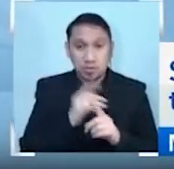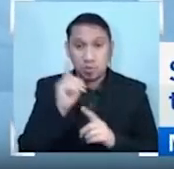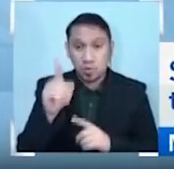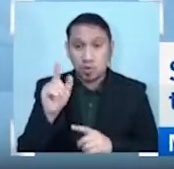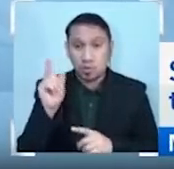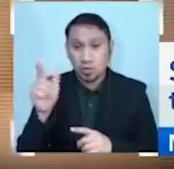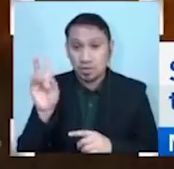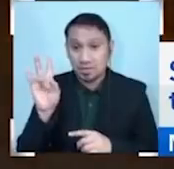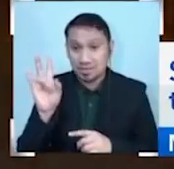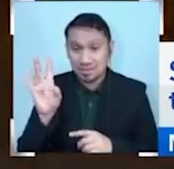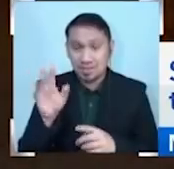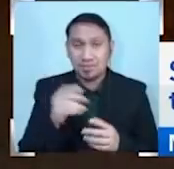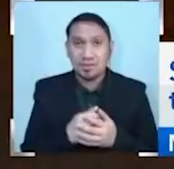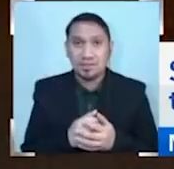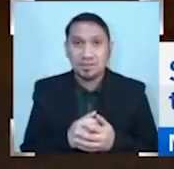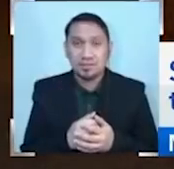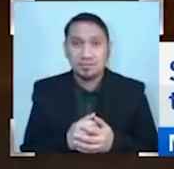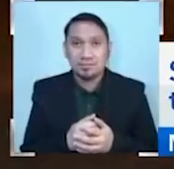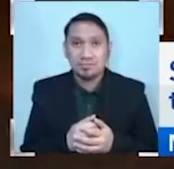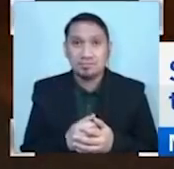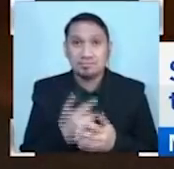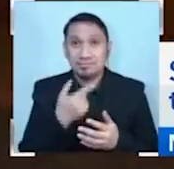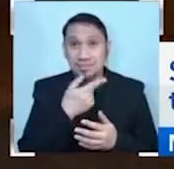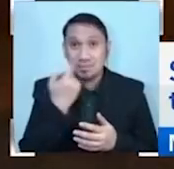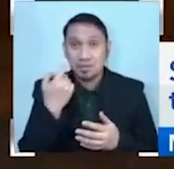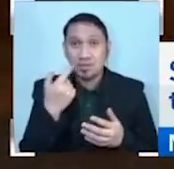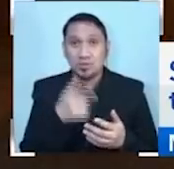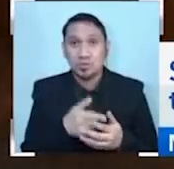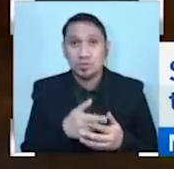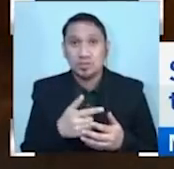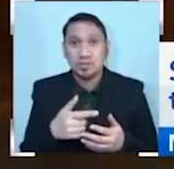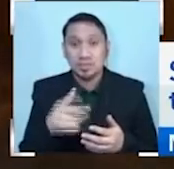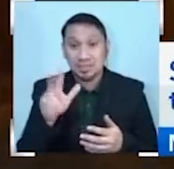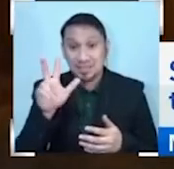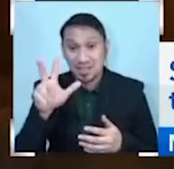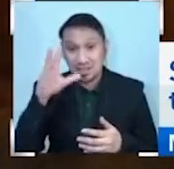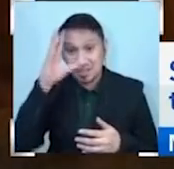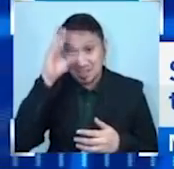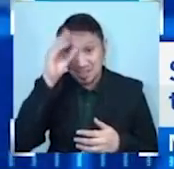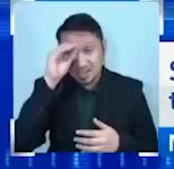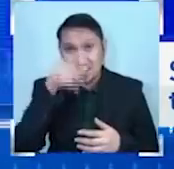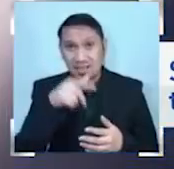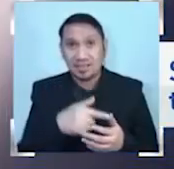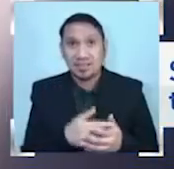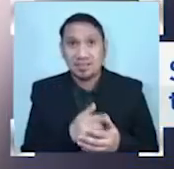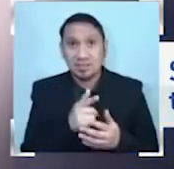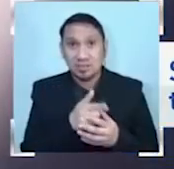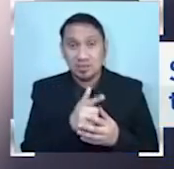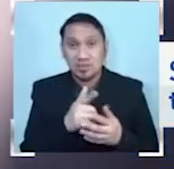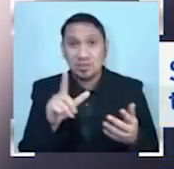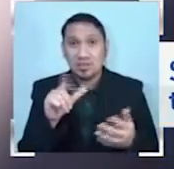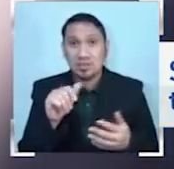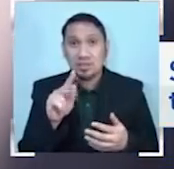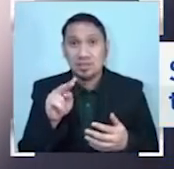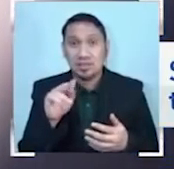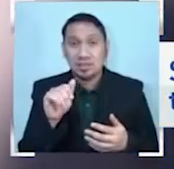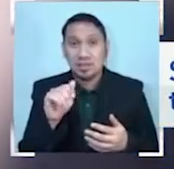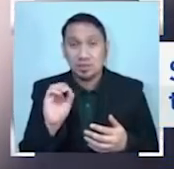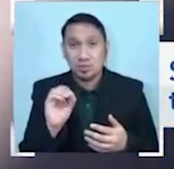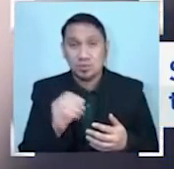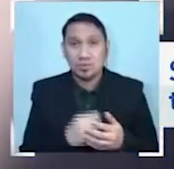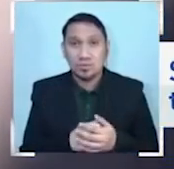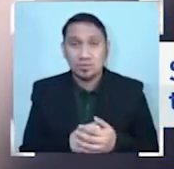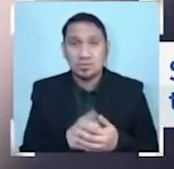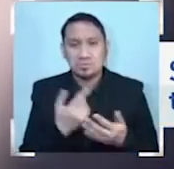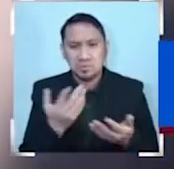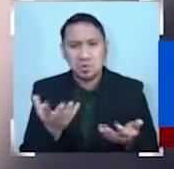naglaho ang kanyang pangarap matapos tambangan ng tatlong lalaki sa isang highway sa Kapatagan, Lanao del Norte. At gusto niya yung makatulong sa